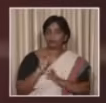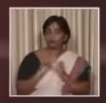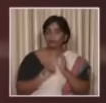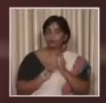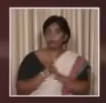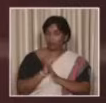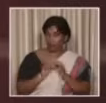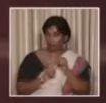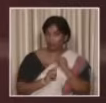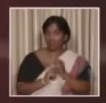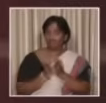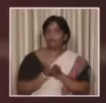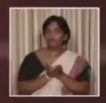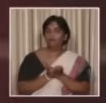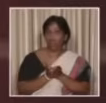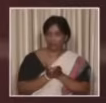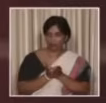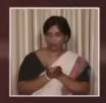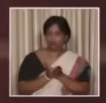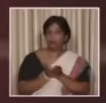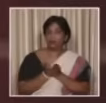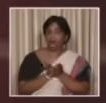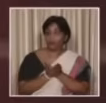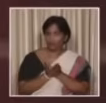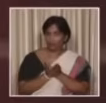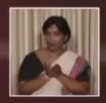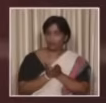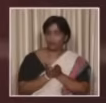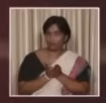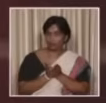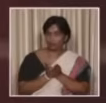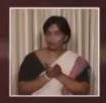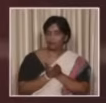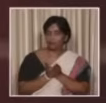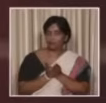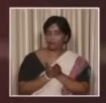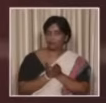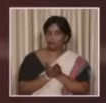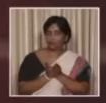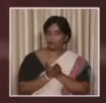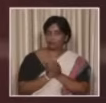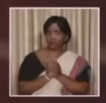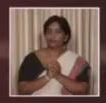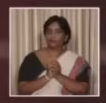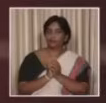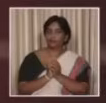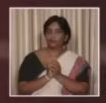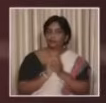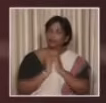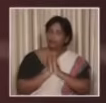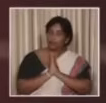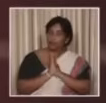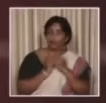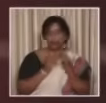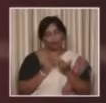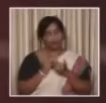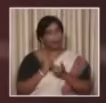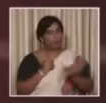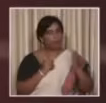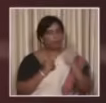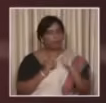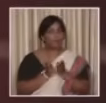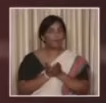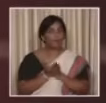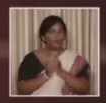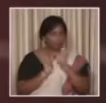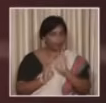මන්ත්‍රීවරුන්ගේ විනය. විනයෝ නාම සාසනස්ස ආයු. සාසනයක් වුණත් පවතින්නේ